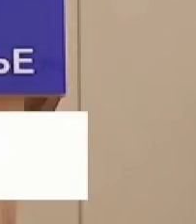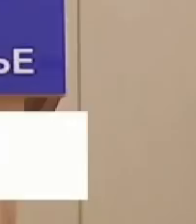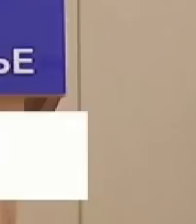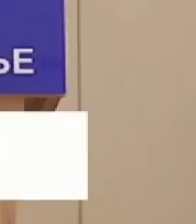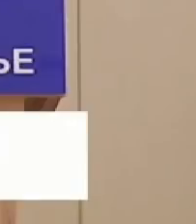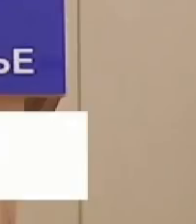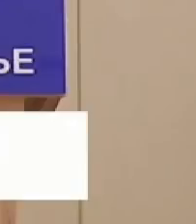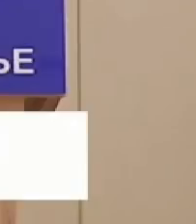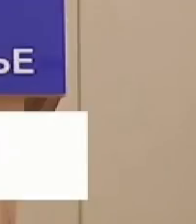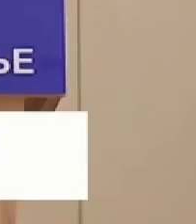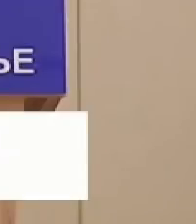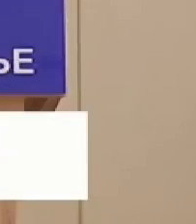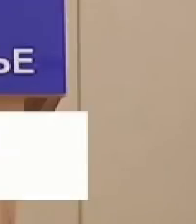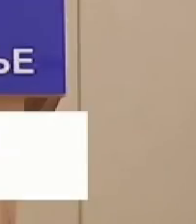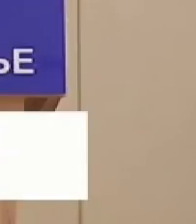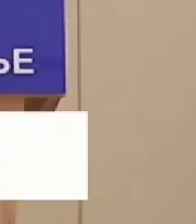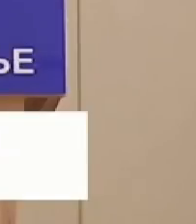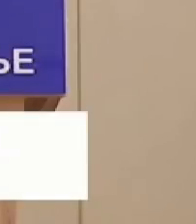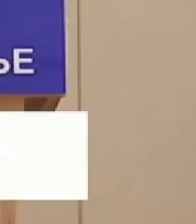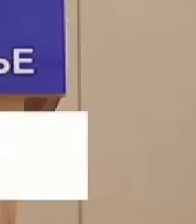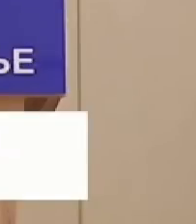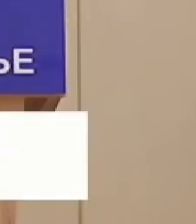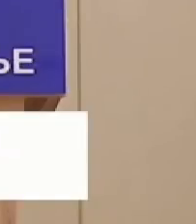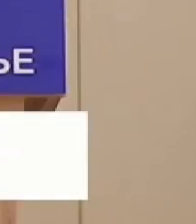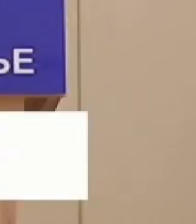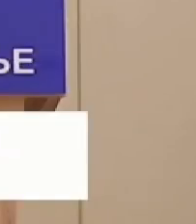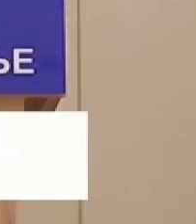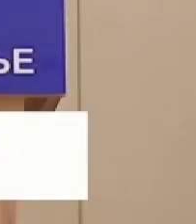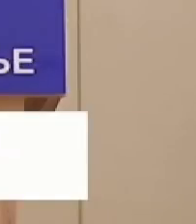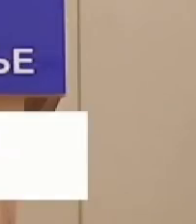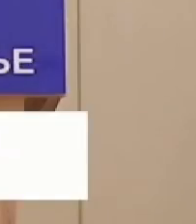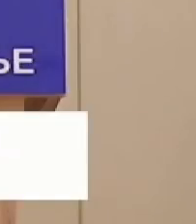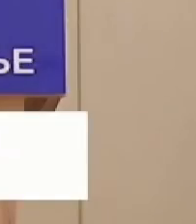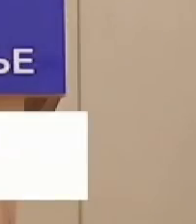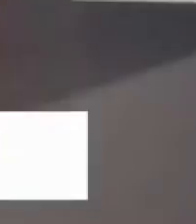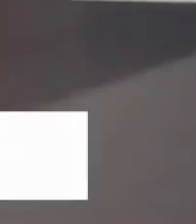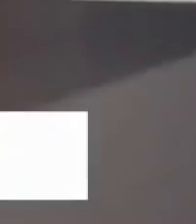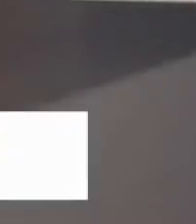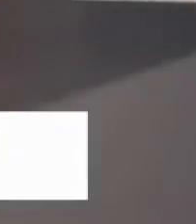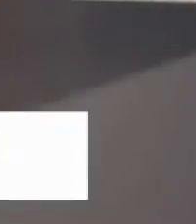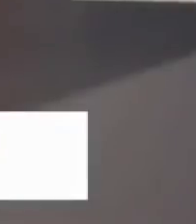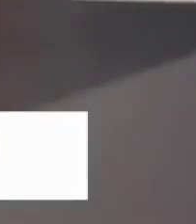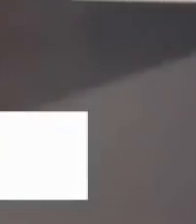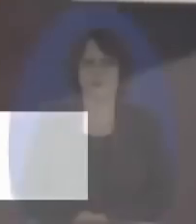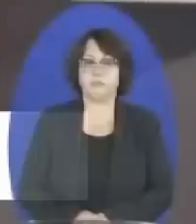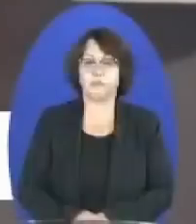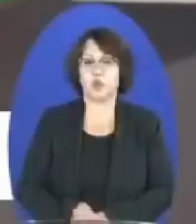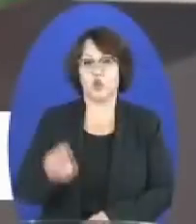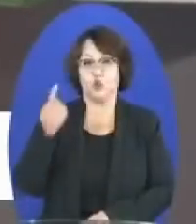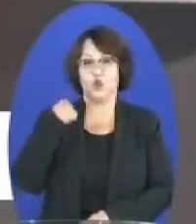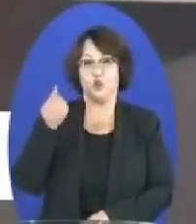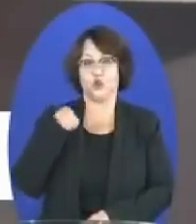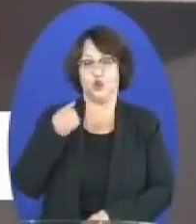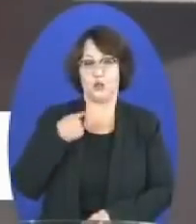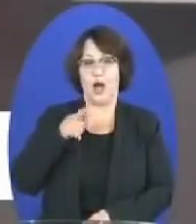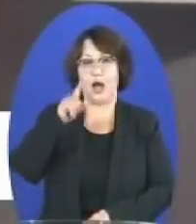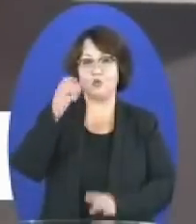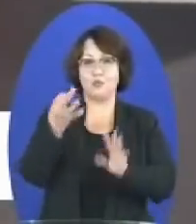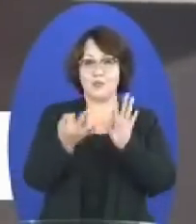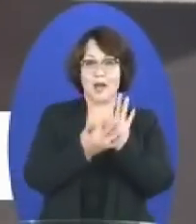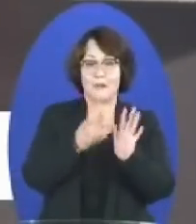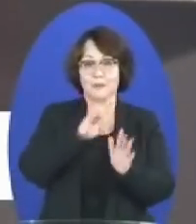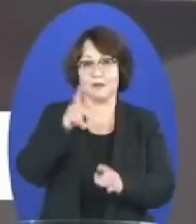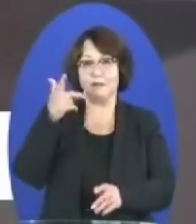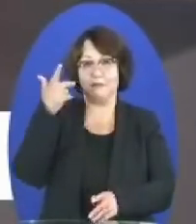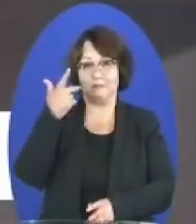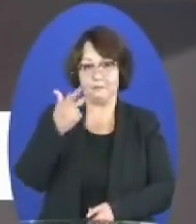бол хүн дээр хийж гүйцэтгэж байгаа тухайгаа бол бас мэдээлэл гаргасан байгаа. Мөн өчигдрөөс 18 дахь вакцин буюу Япон